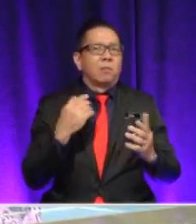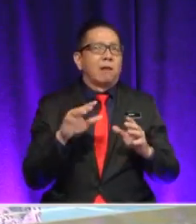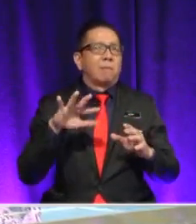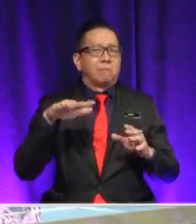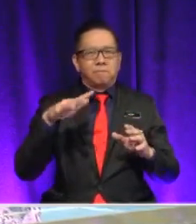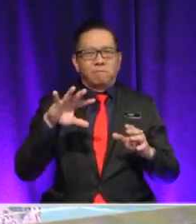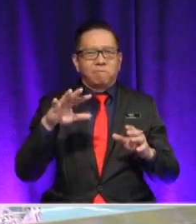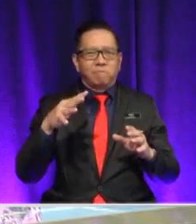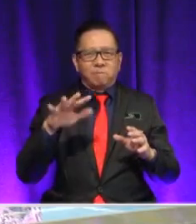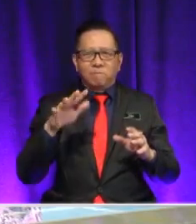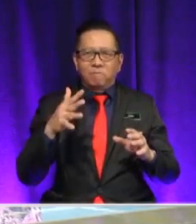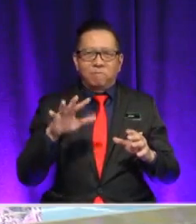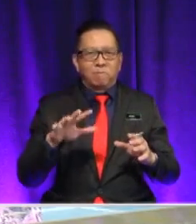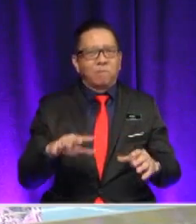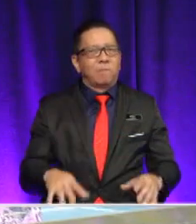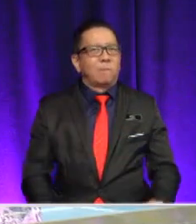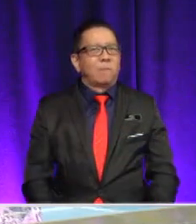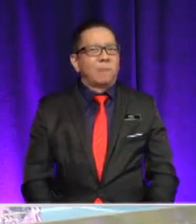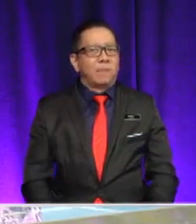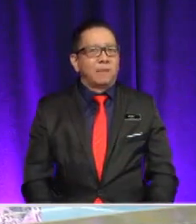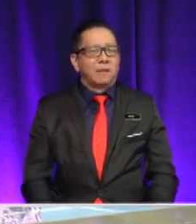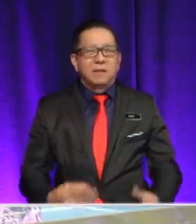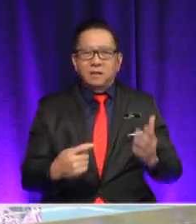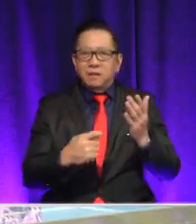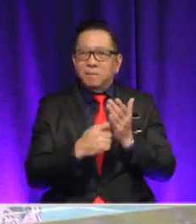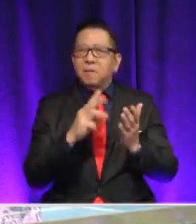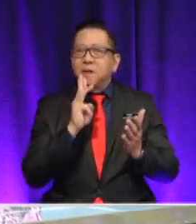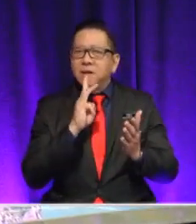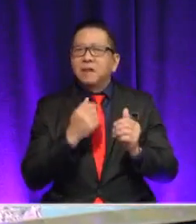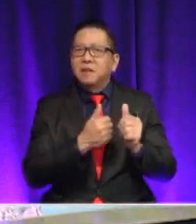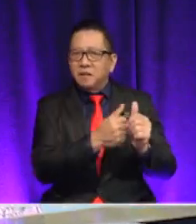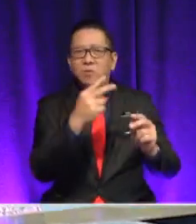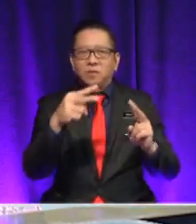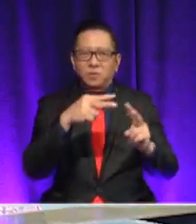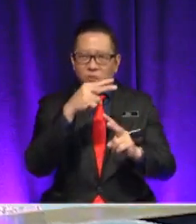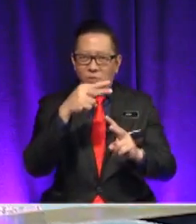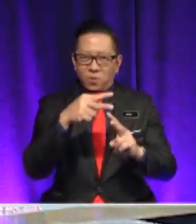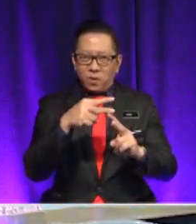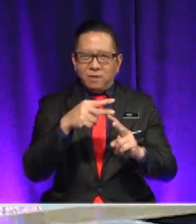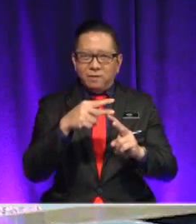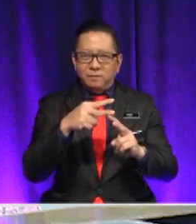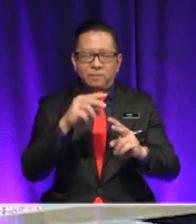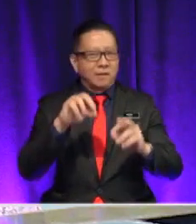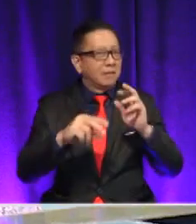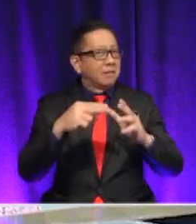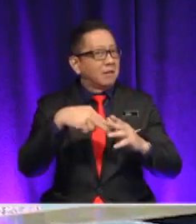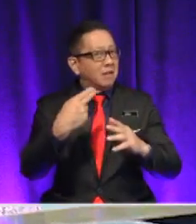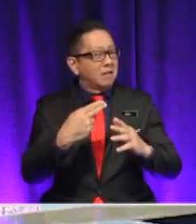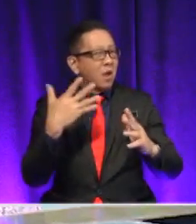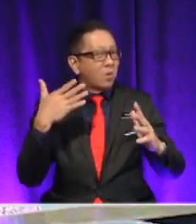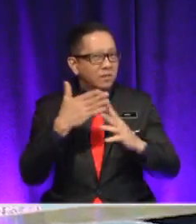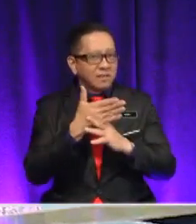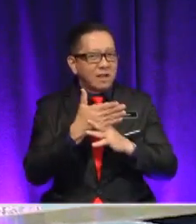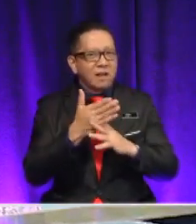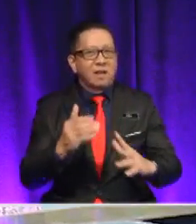Ichi kalau kita tambah ke air yang baik lebih banyak jadi akan terasi lah kesan